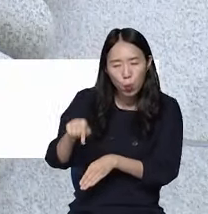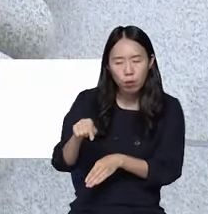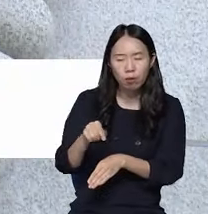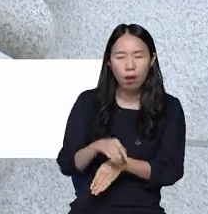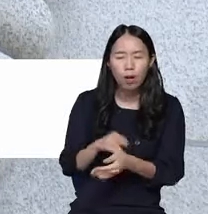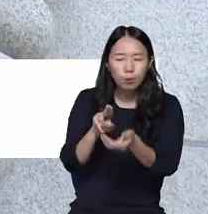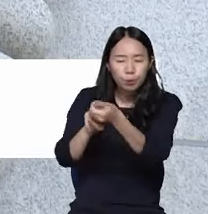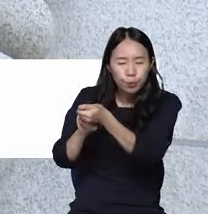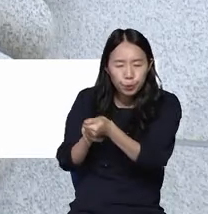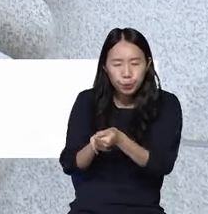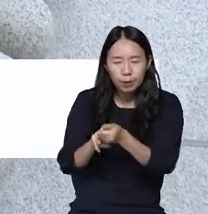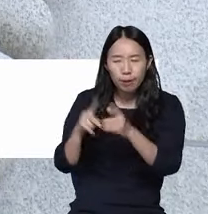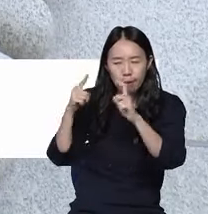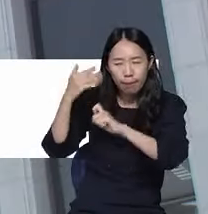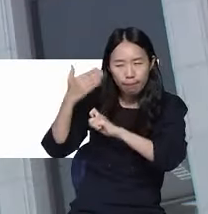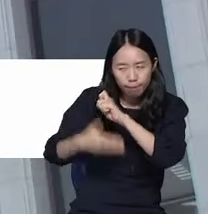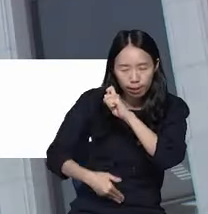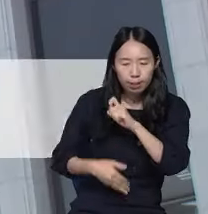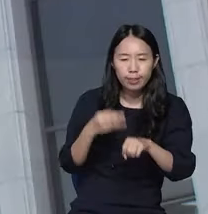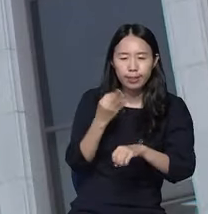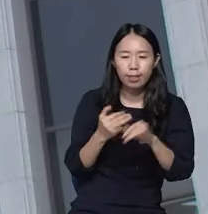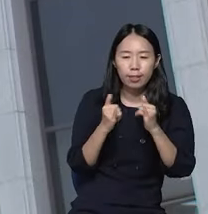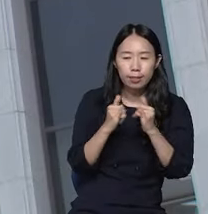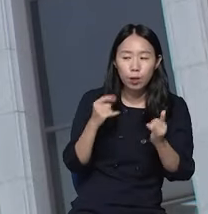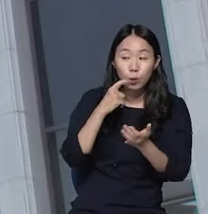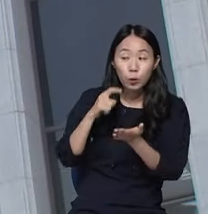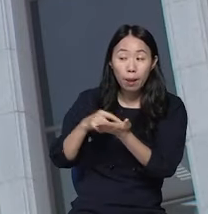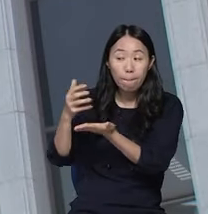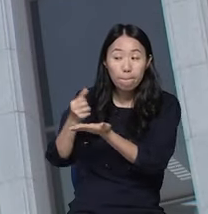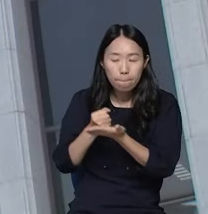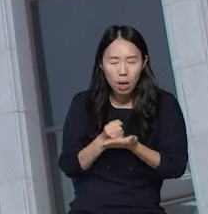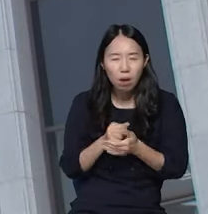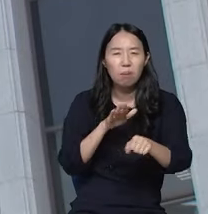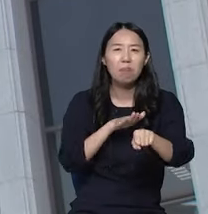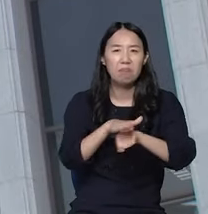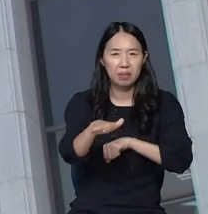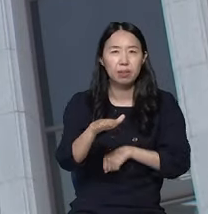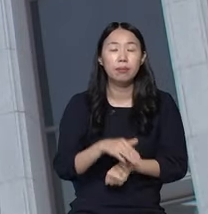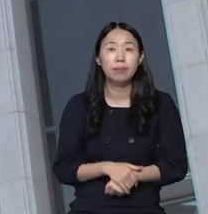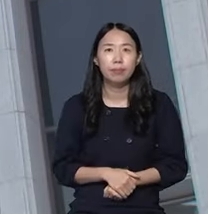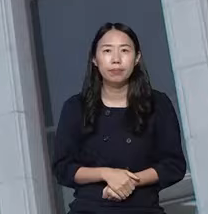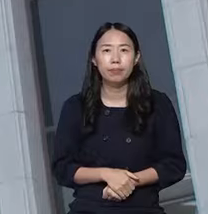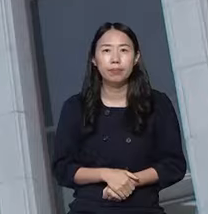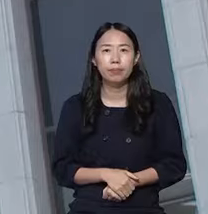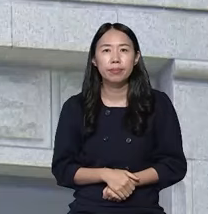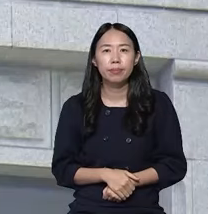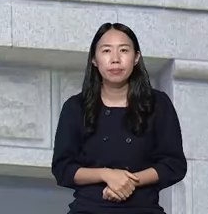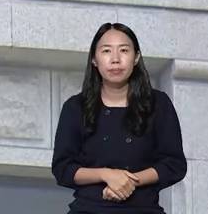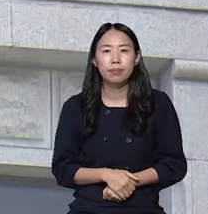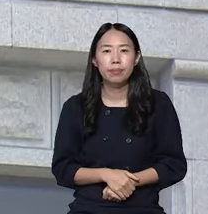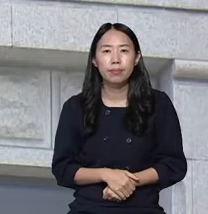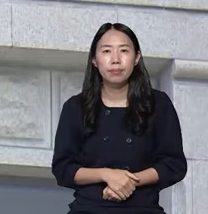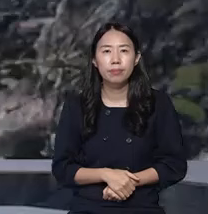뒤 위치를 사진 찍어 구매자가 쉽게 찾을 수 있게 한 것으로 조사됐습니다.